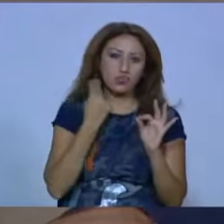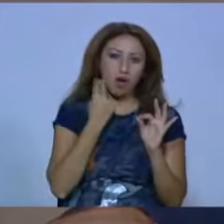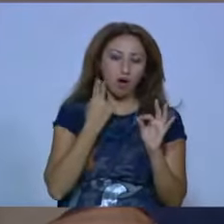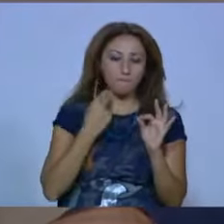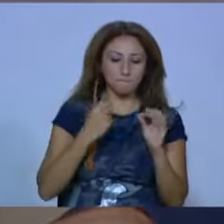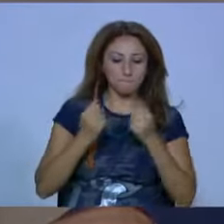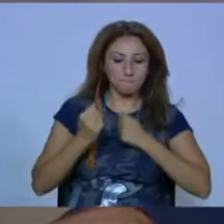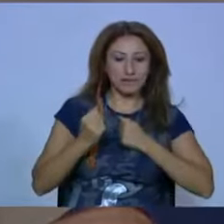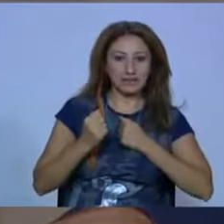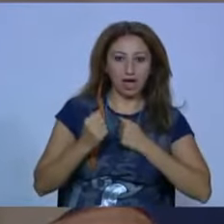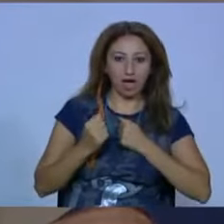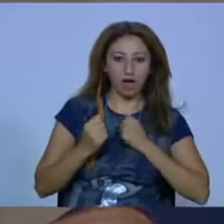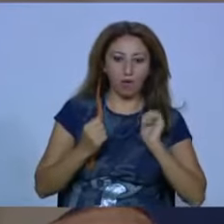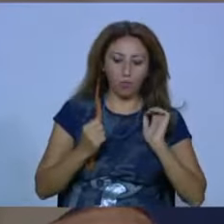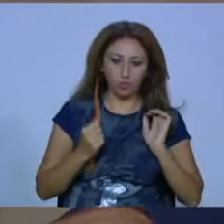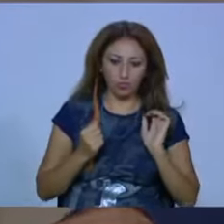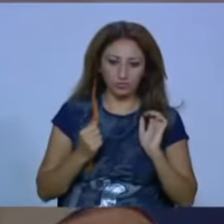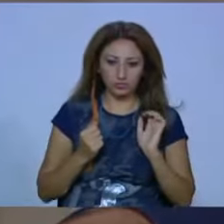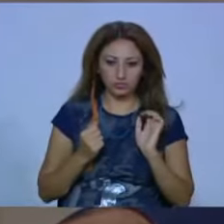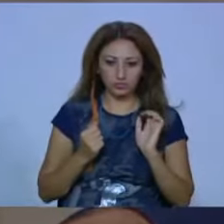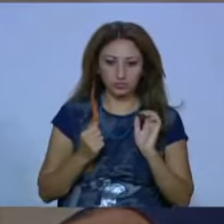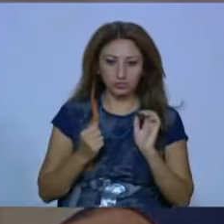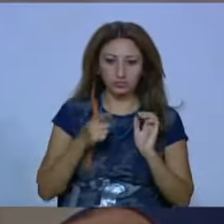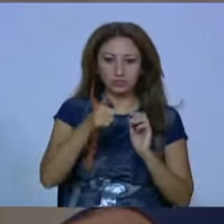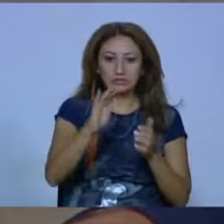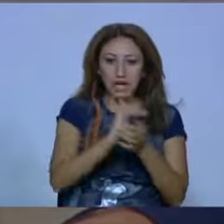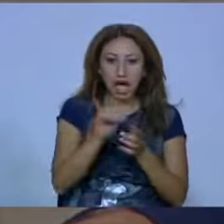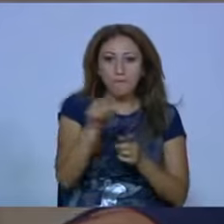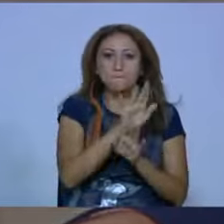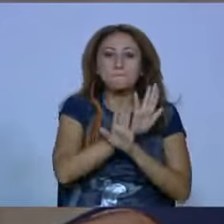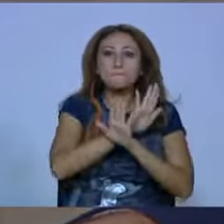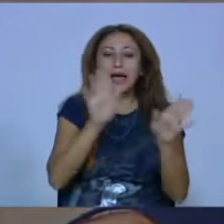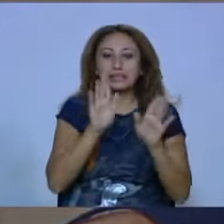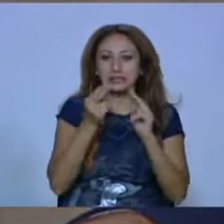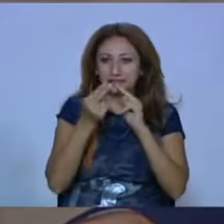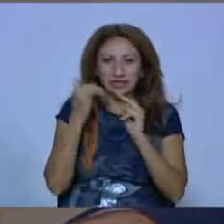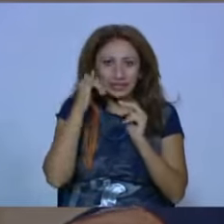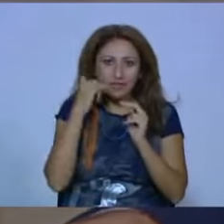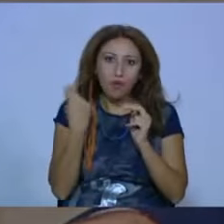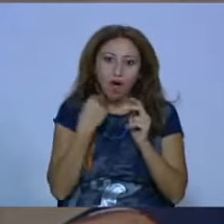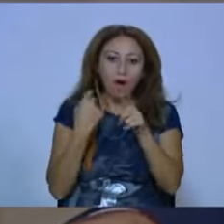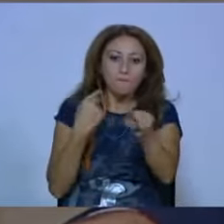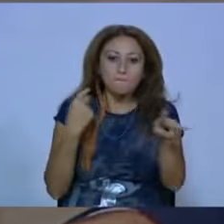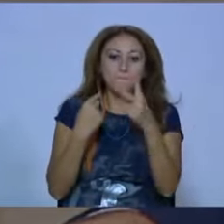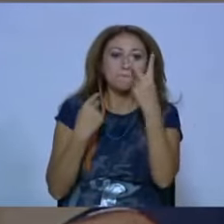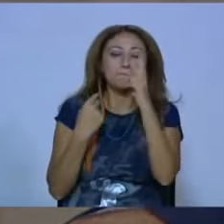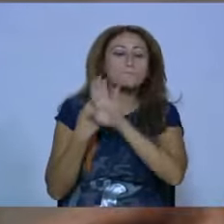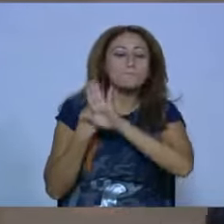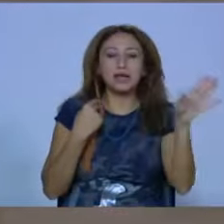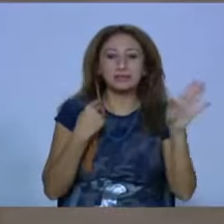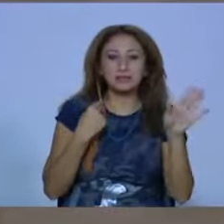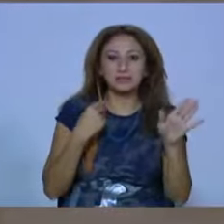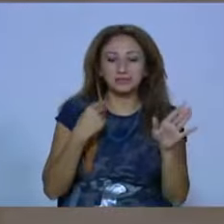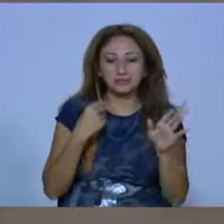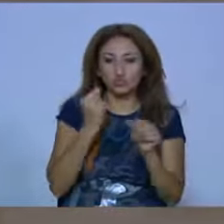لي دي معاك ما تداش لمخلوق ما تداش لحد خالص. قلت له استنى حاضر.